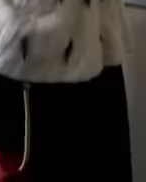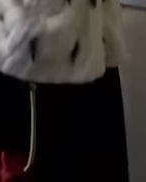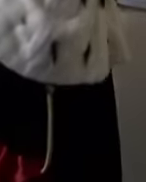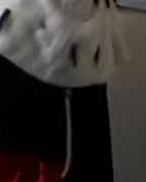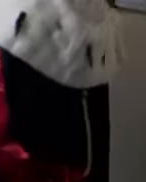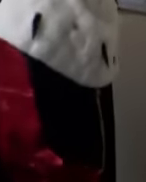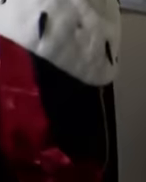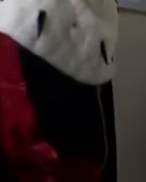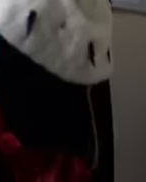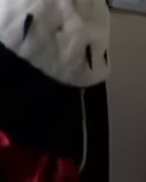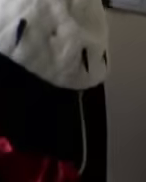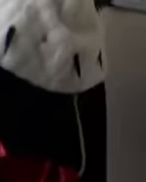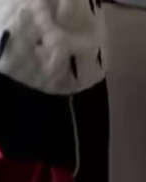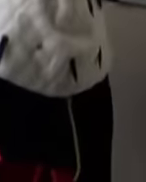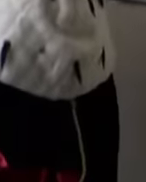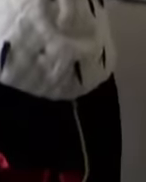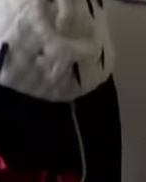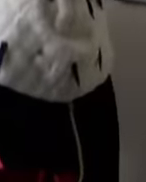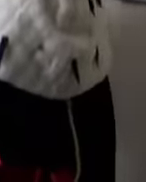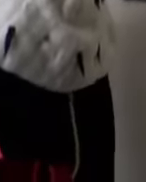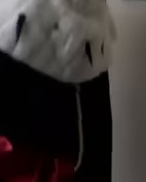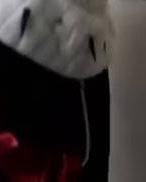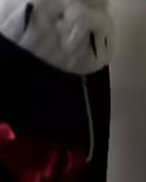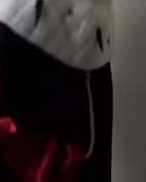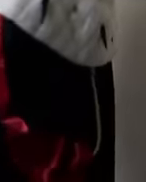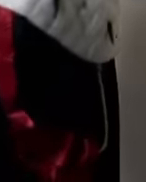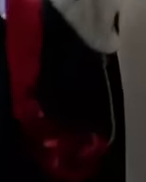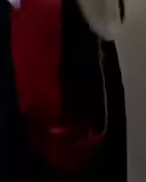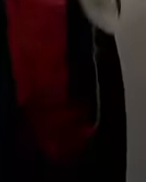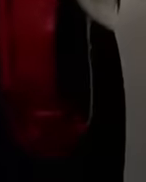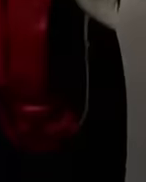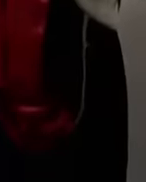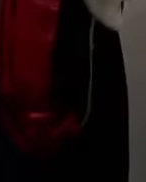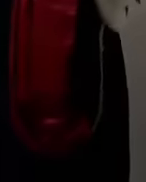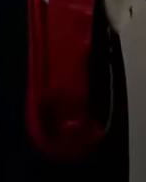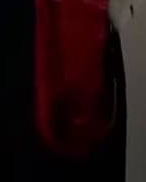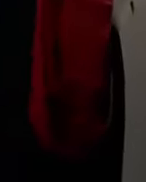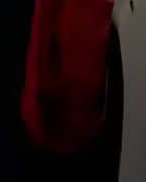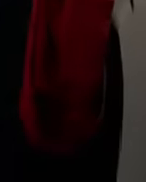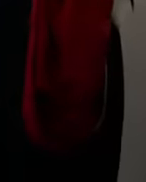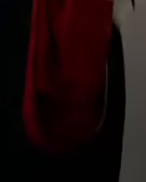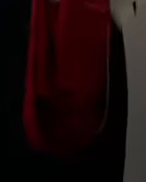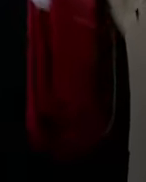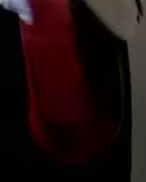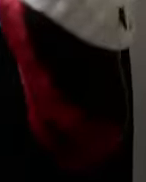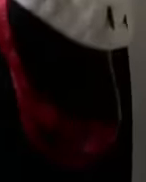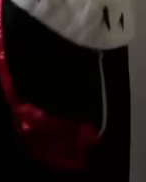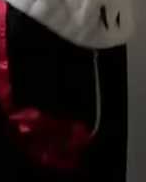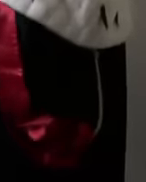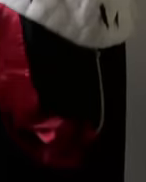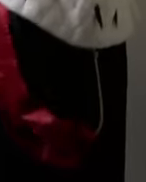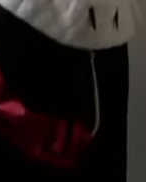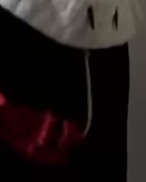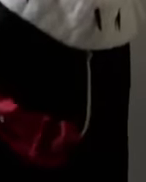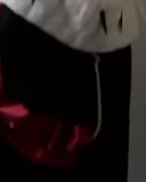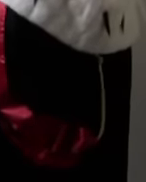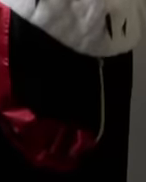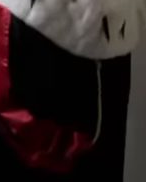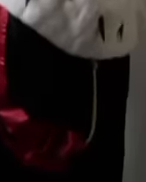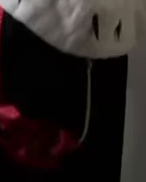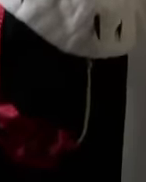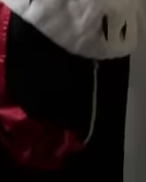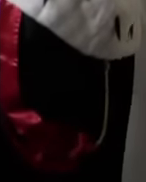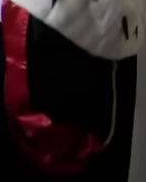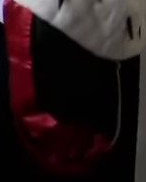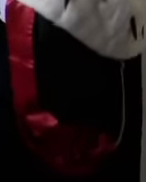persona del phix subito dopo abbiamo Francesco Cossiga un nostro Premio Nobel un nostro intellettuale e